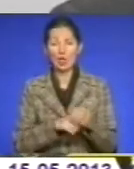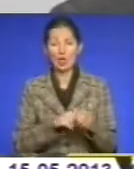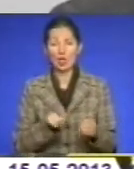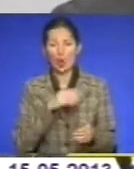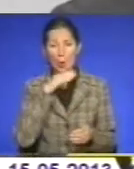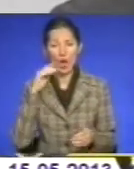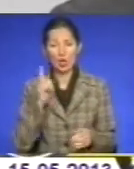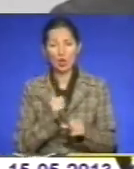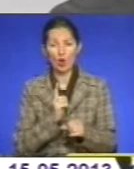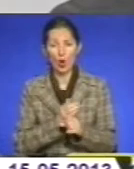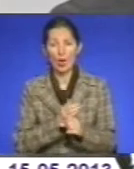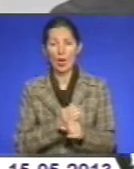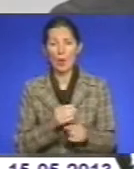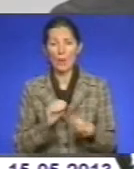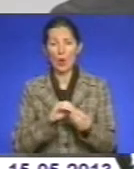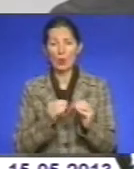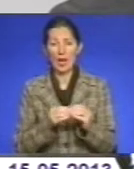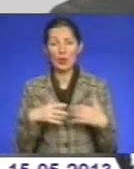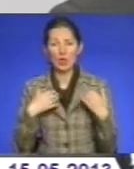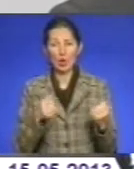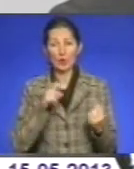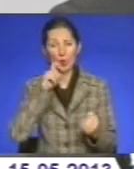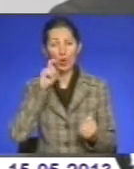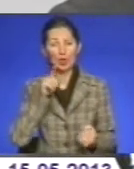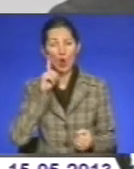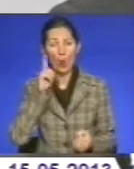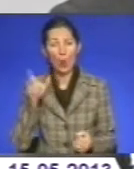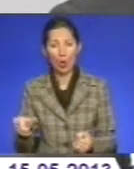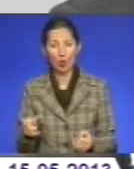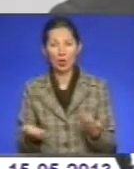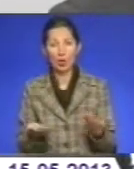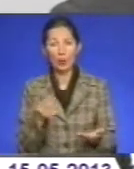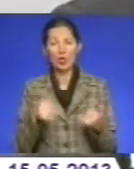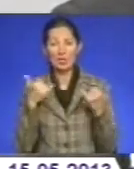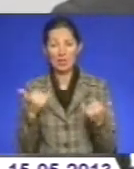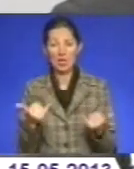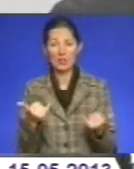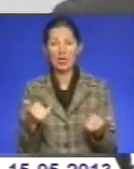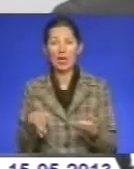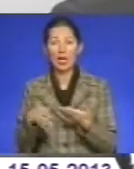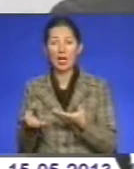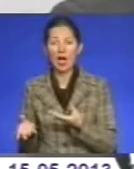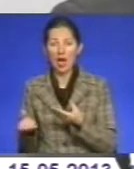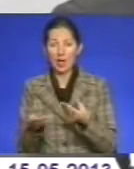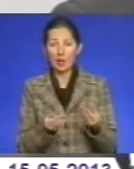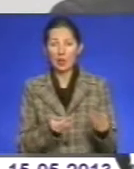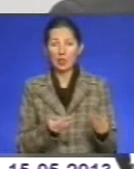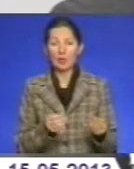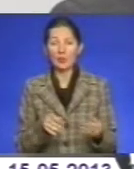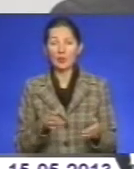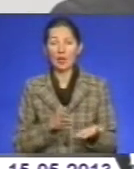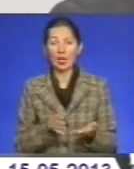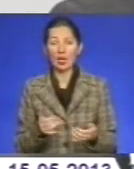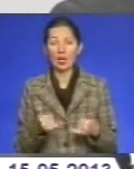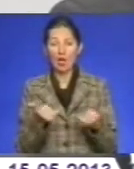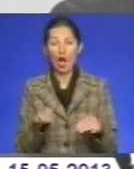створює негаразди зі здоров'ям української молоді, може зараз посприяти і слугувати добрій